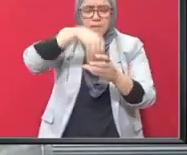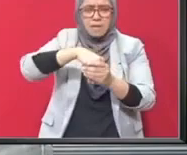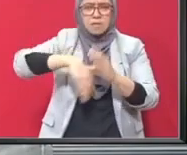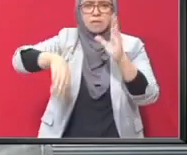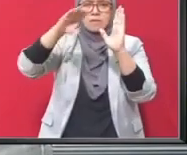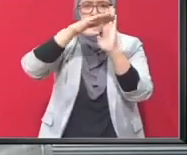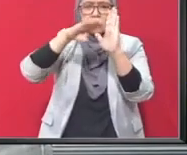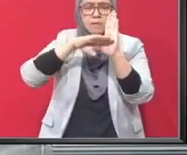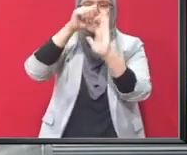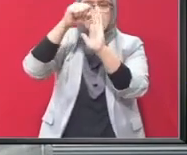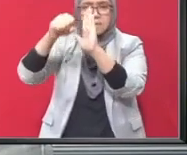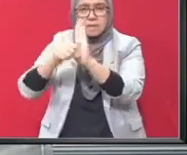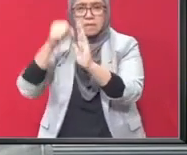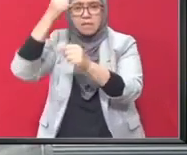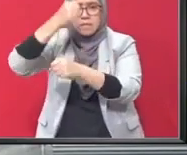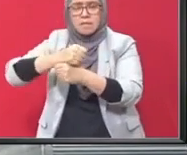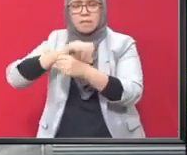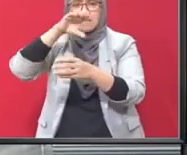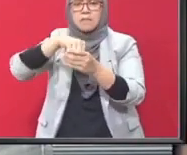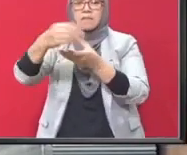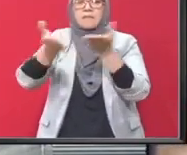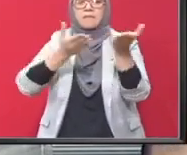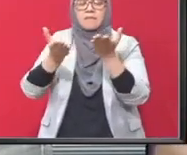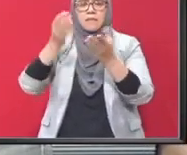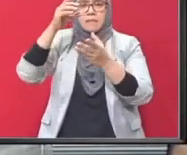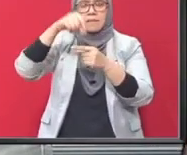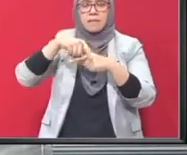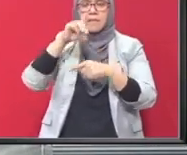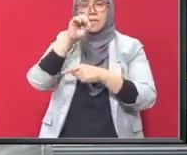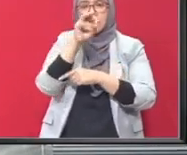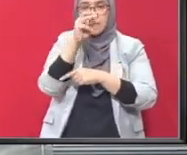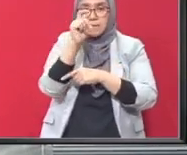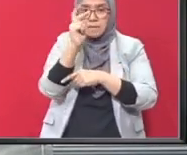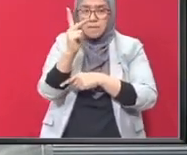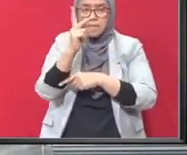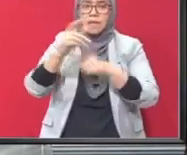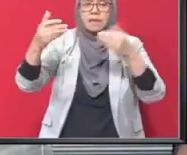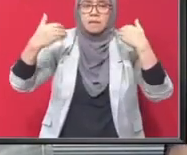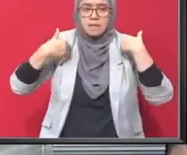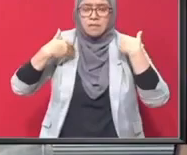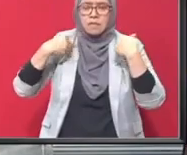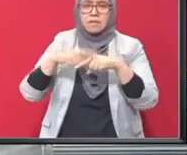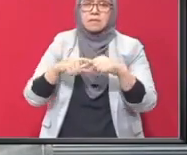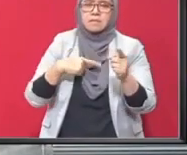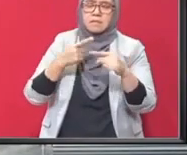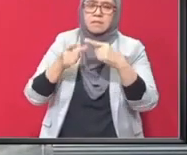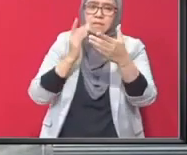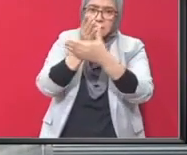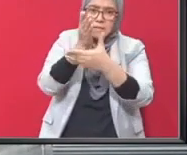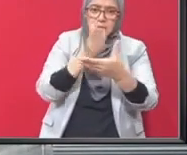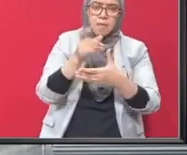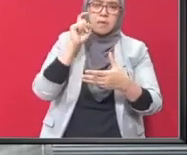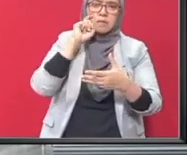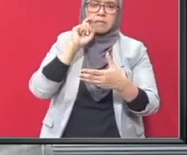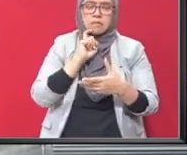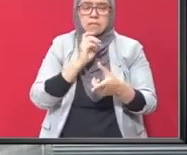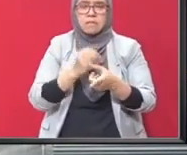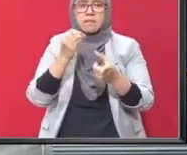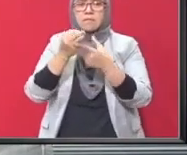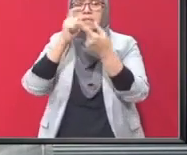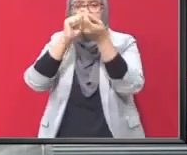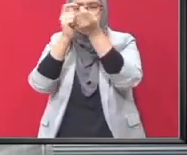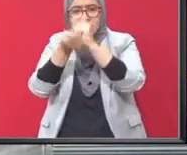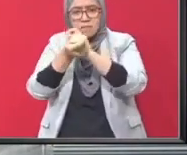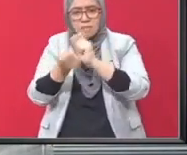primata domestik tidak disana juga ada pengendalian aduan dan gangguan seksual yaitu cadangan gumpalan gumpalan